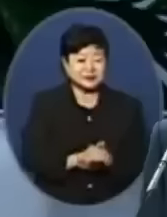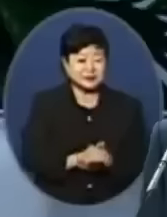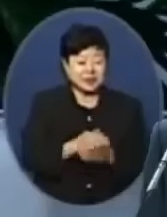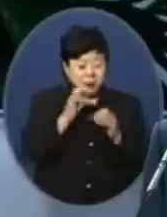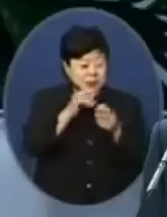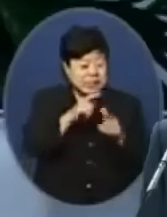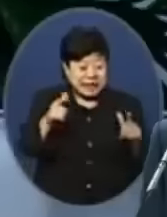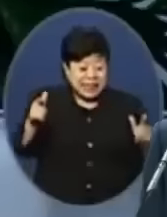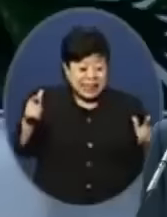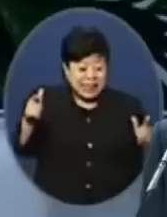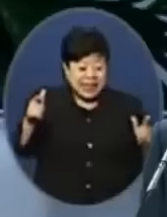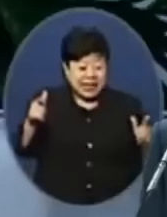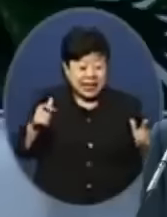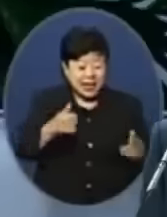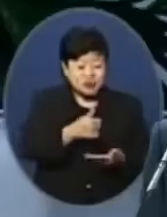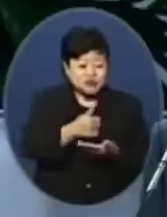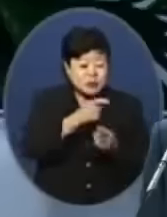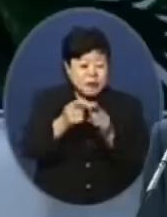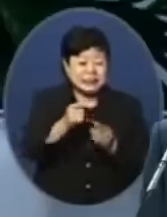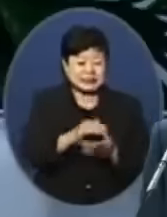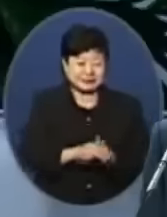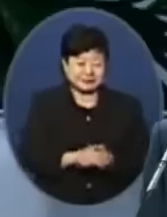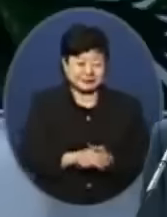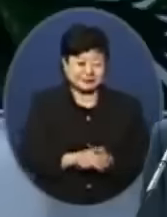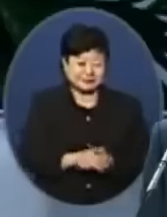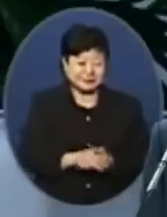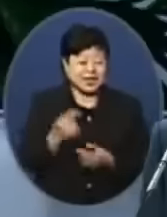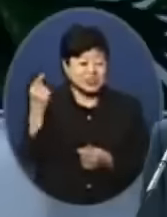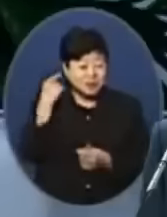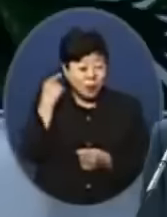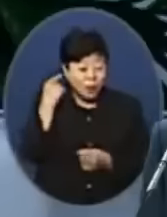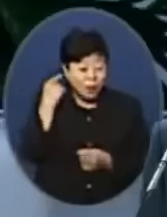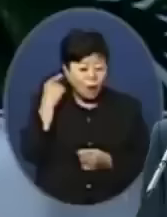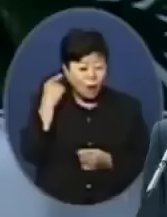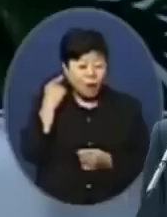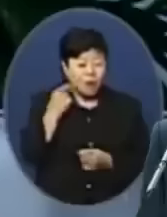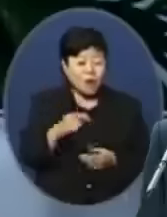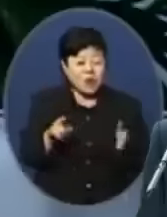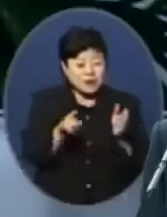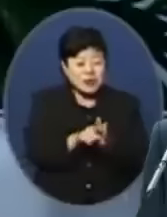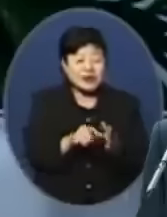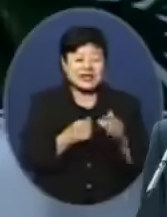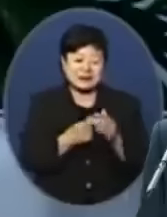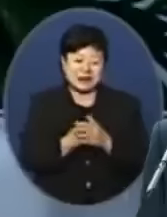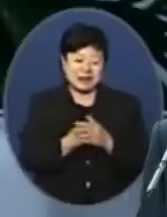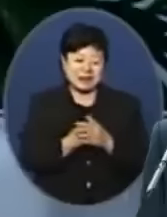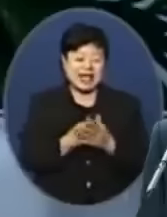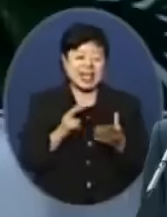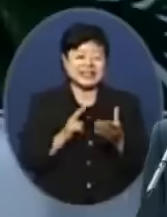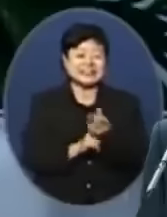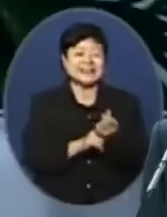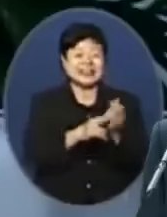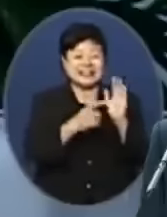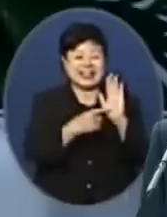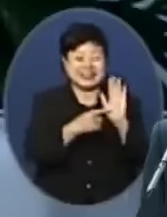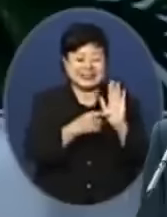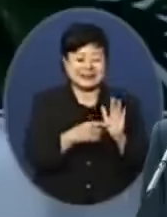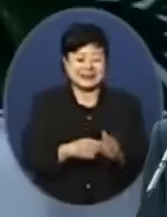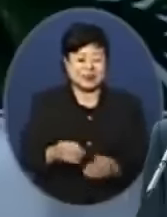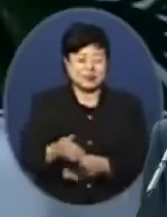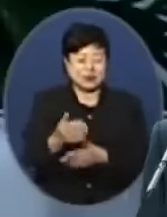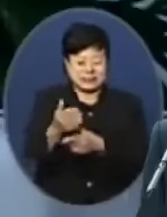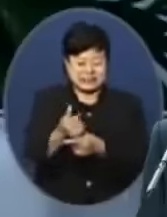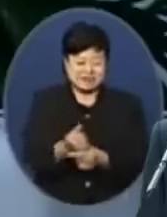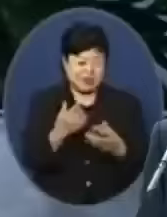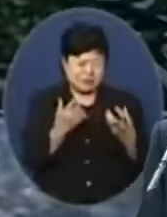눈에 안 보이지만은 주님 말씀을 듣고 믿으니 기적을 일어나서 고개가